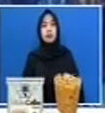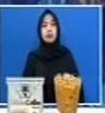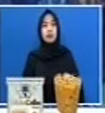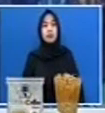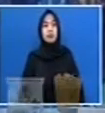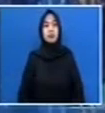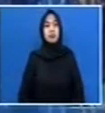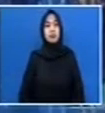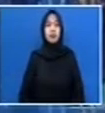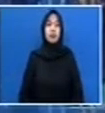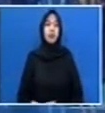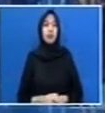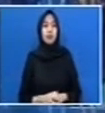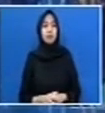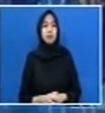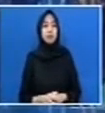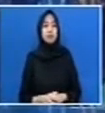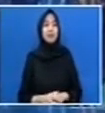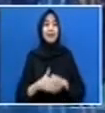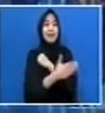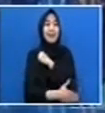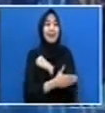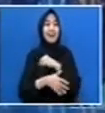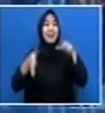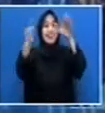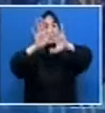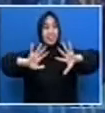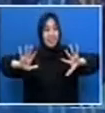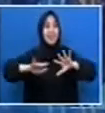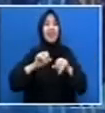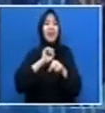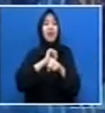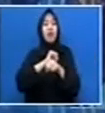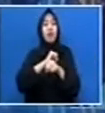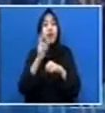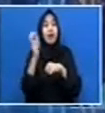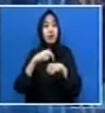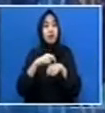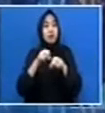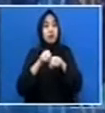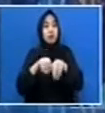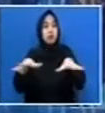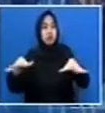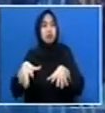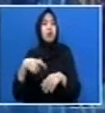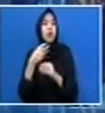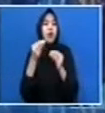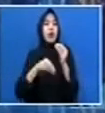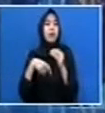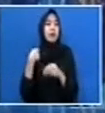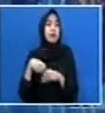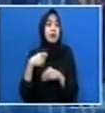Saudara, penanganan pandemi dan distribusi vaksin untuk negara di Asia Tenggara menjadi sorotan Wakil Menteri Luar Negeri Amerika Serikat Wendy